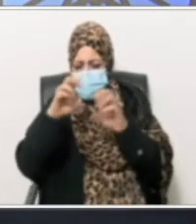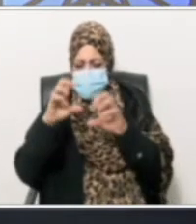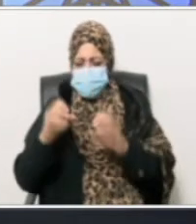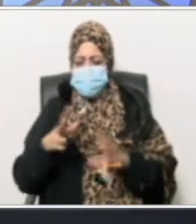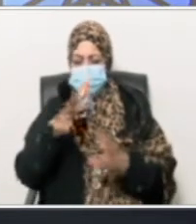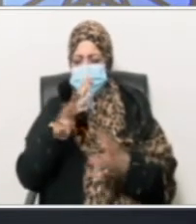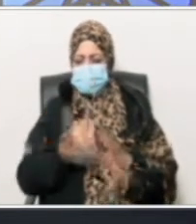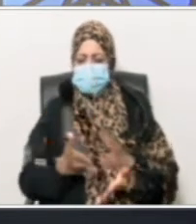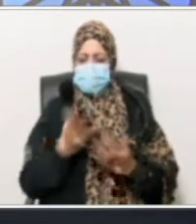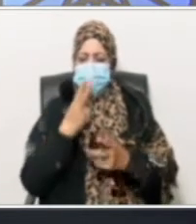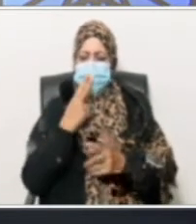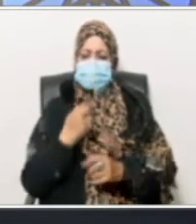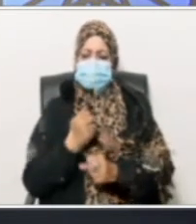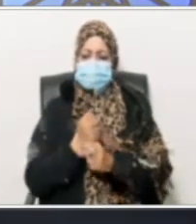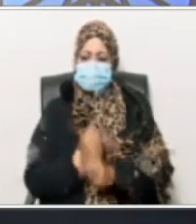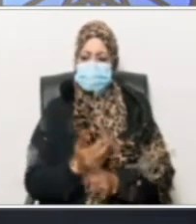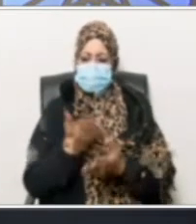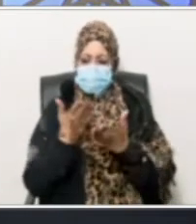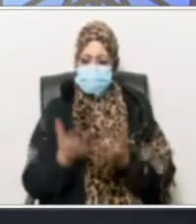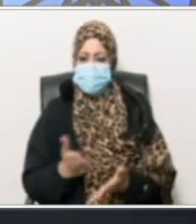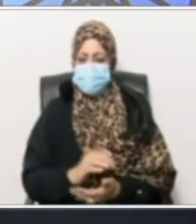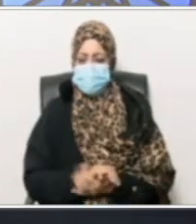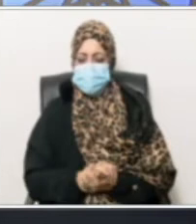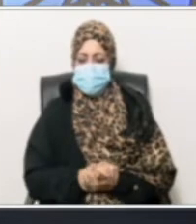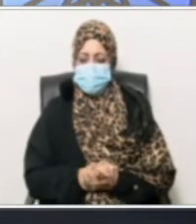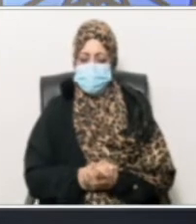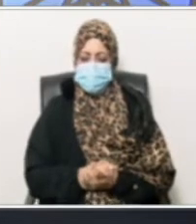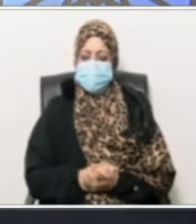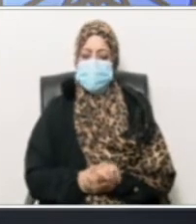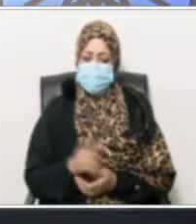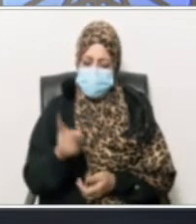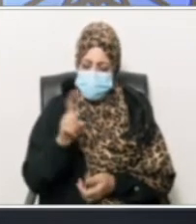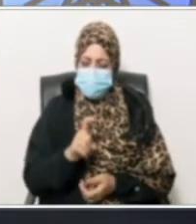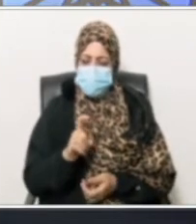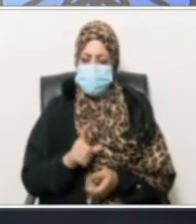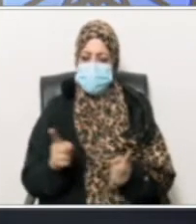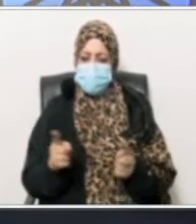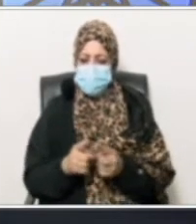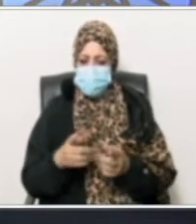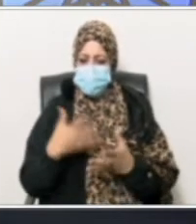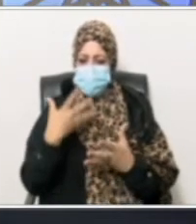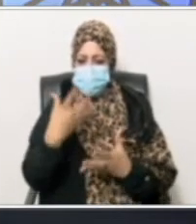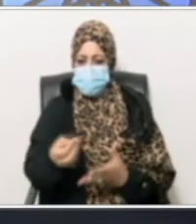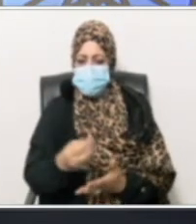إن شاء الله. معنا متصل الأخ جمال من طرابلس.